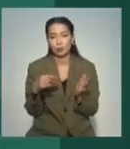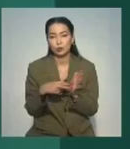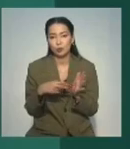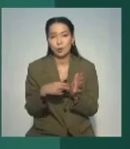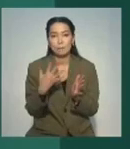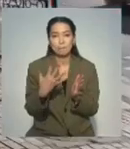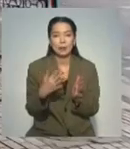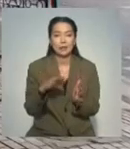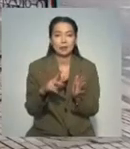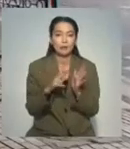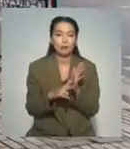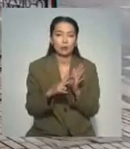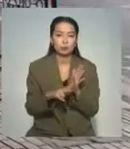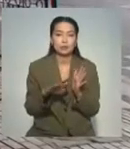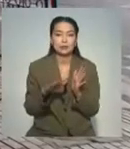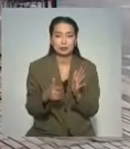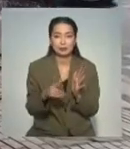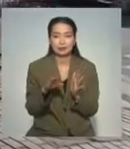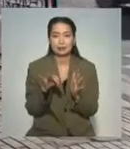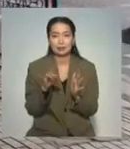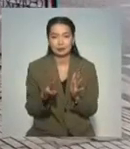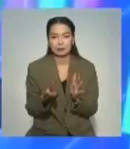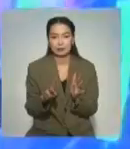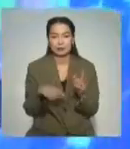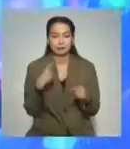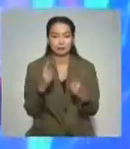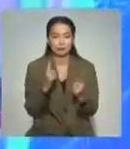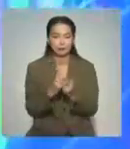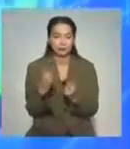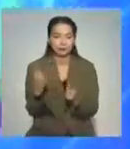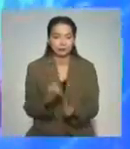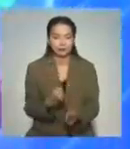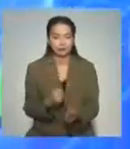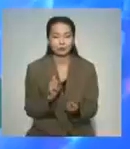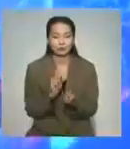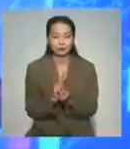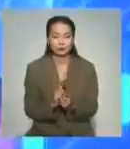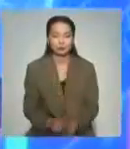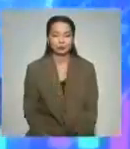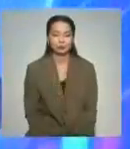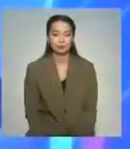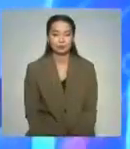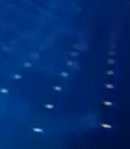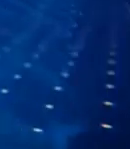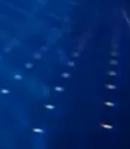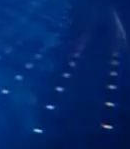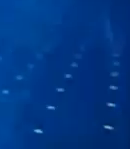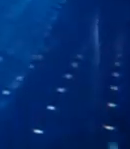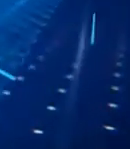стоит около 5 тенге 80 тиен. На сегодня все. Увидимся через неделю.